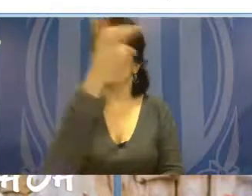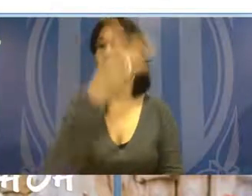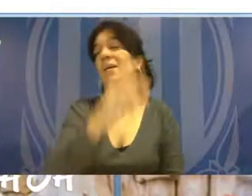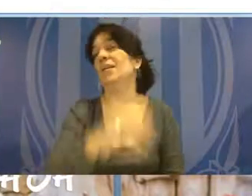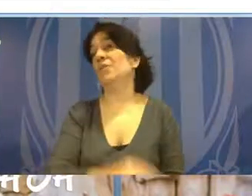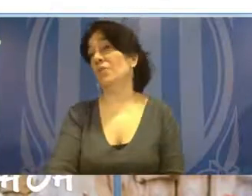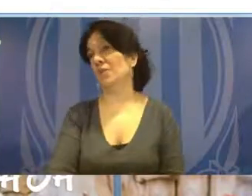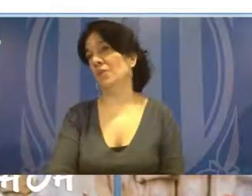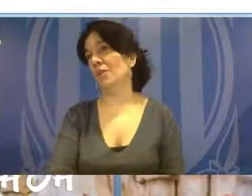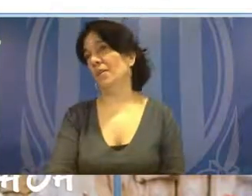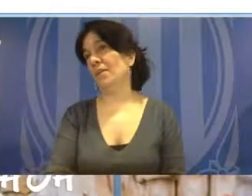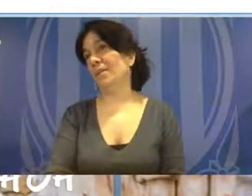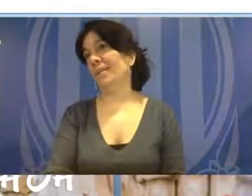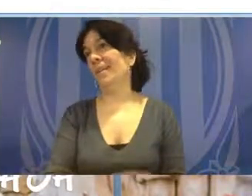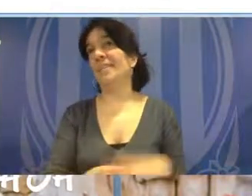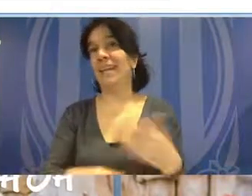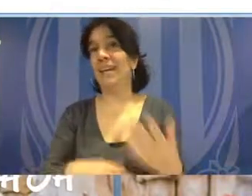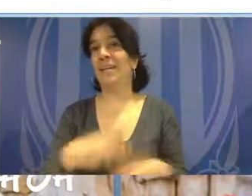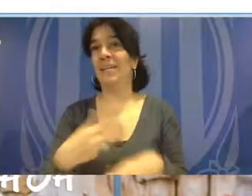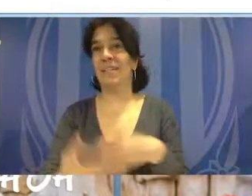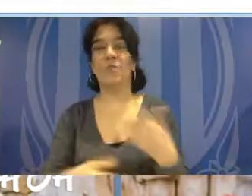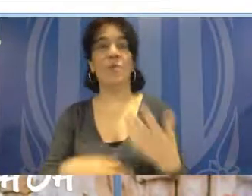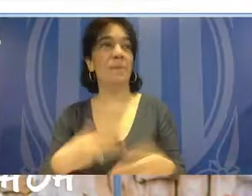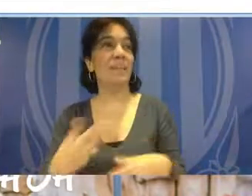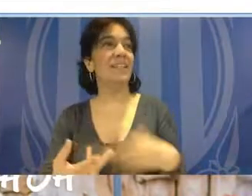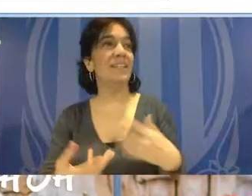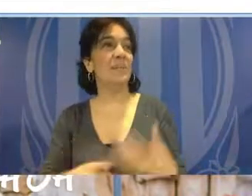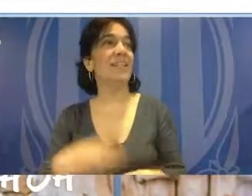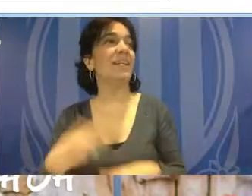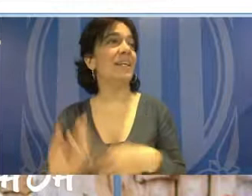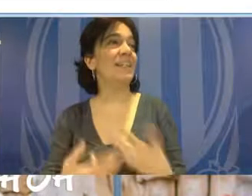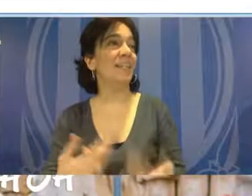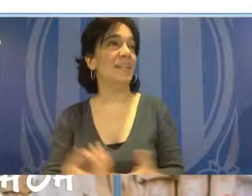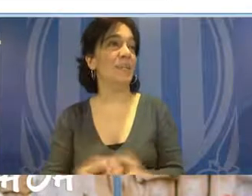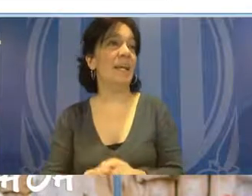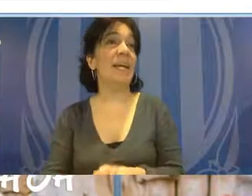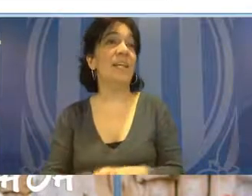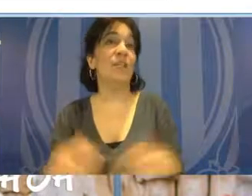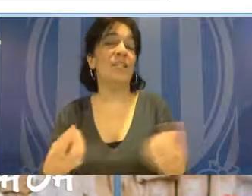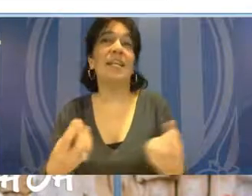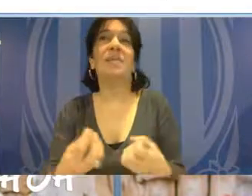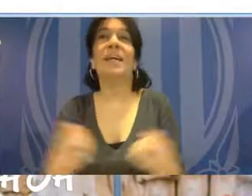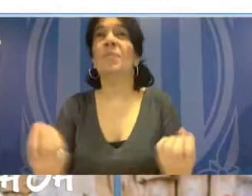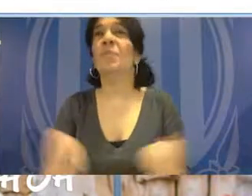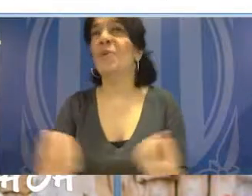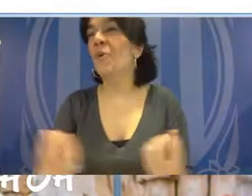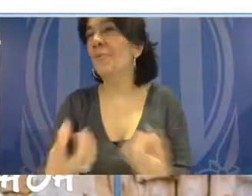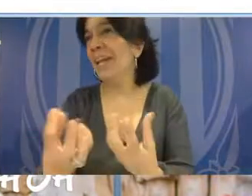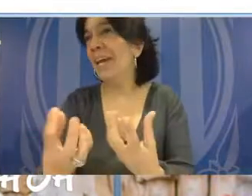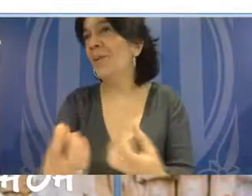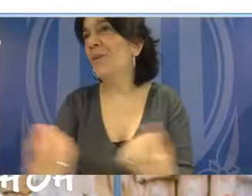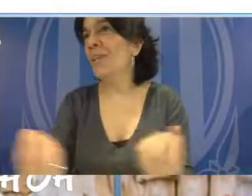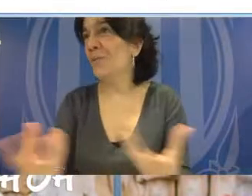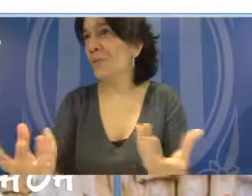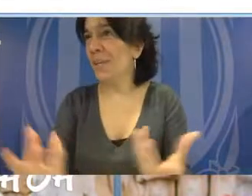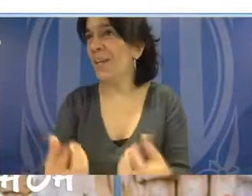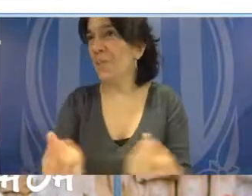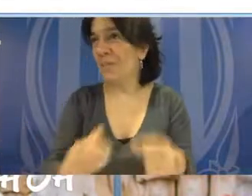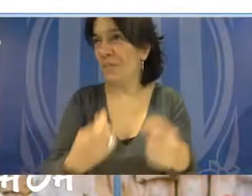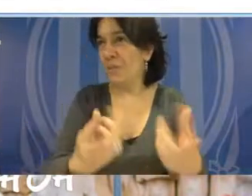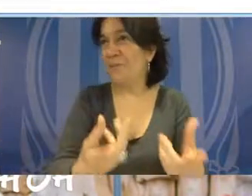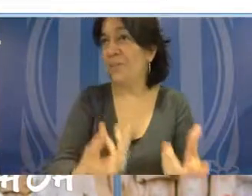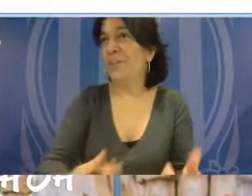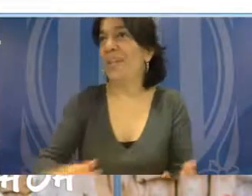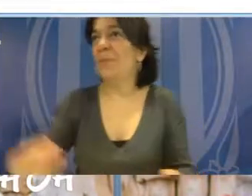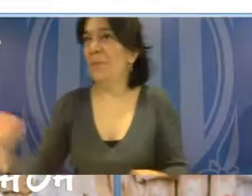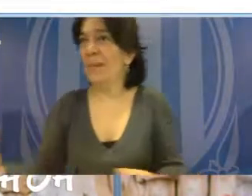són recomanacions. Així que és una mica així també anar incentivant. Tots tenim aquest punt com d'ego o d'il·lusió de que quan fas